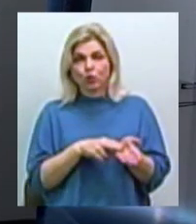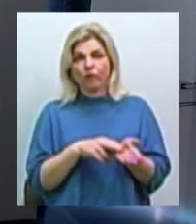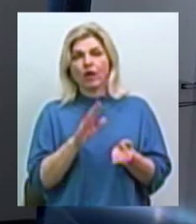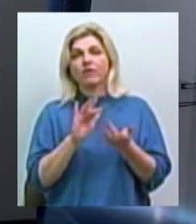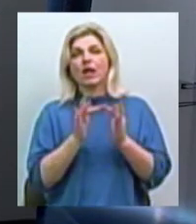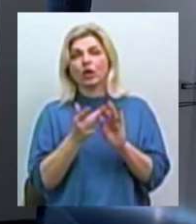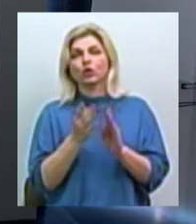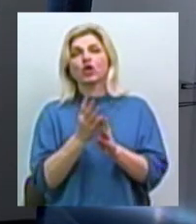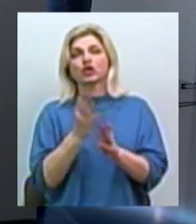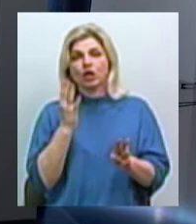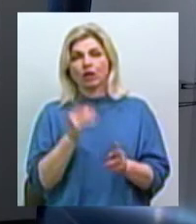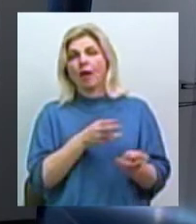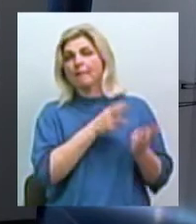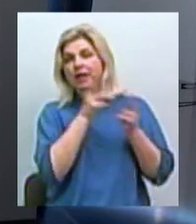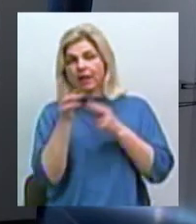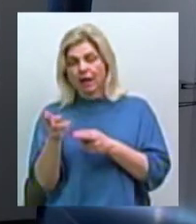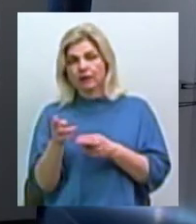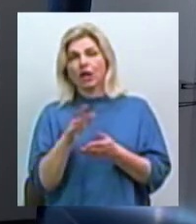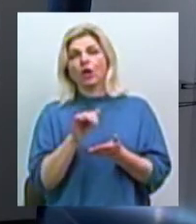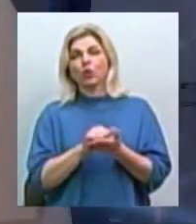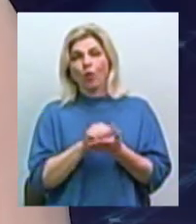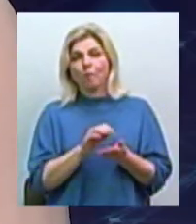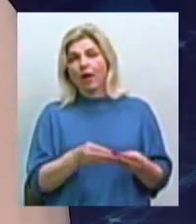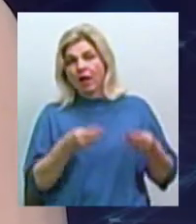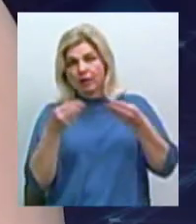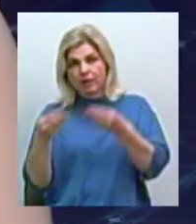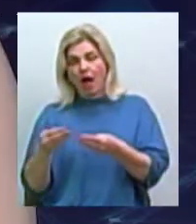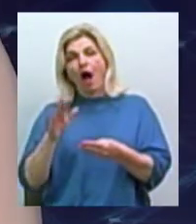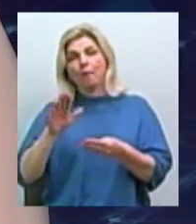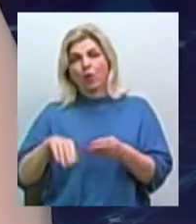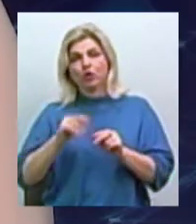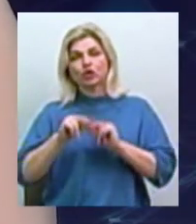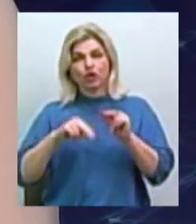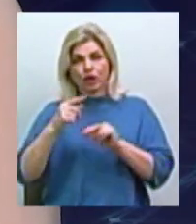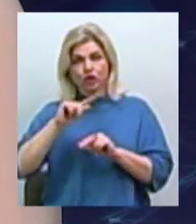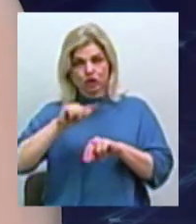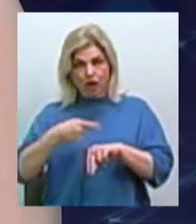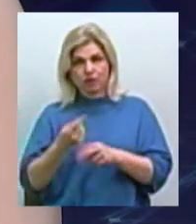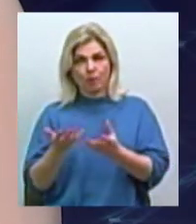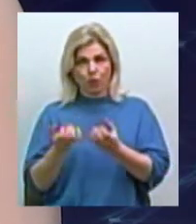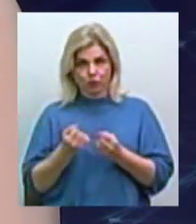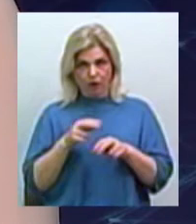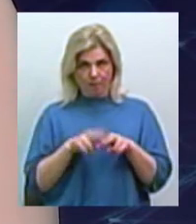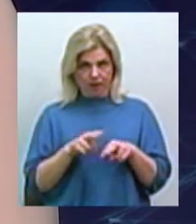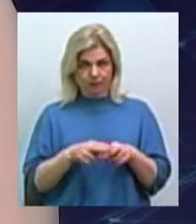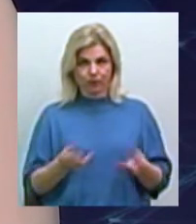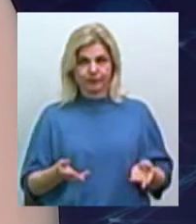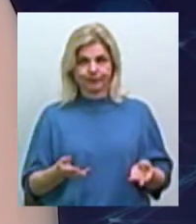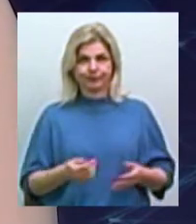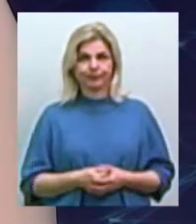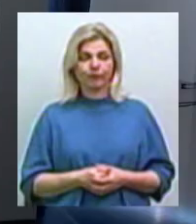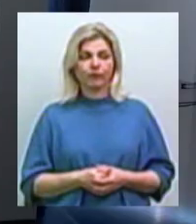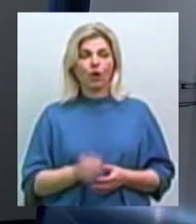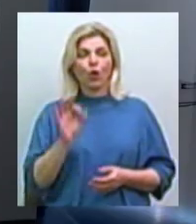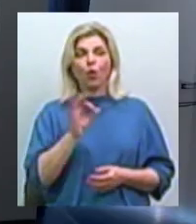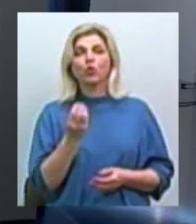електронну чергу, приїхати, подати документи, а потім через час приїхати, забрати цей паспорт. Оксана, а щодо